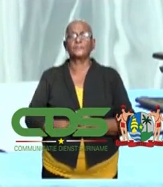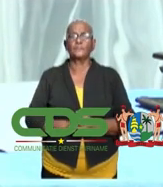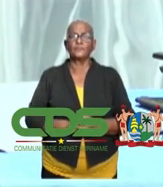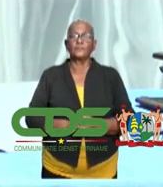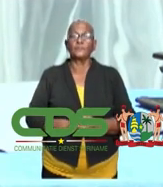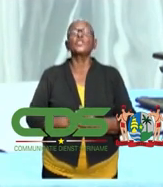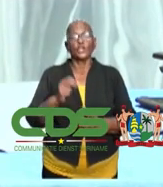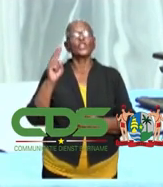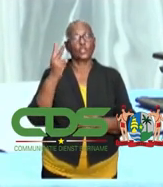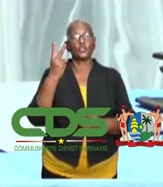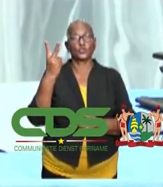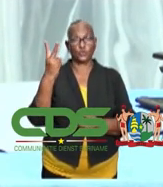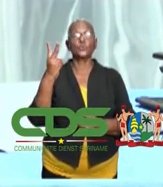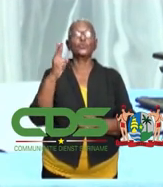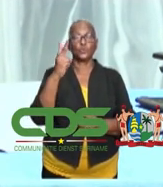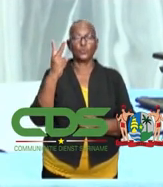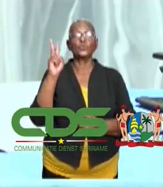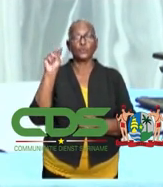in 2021.